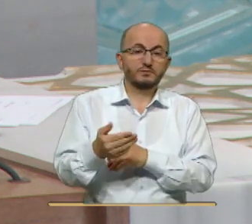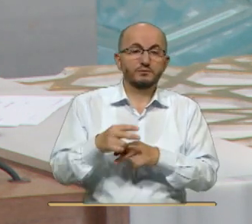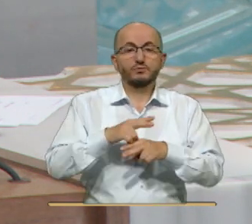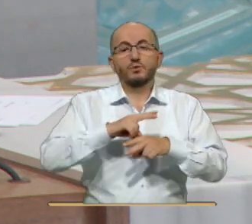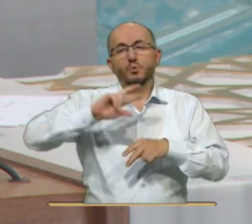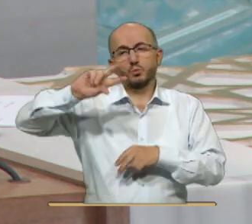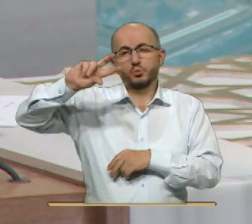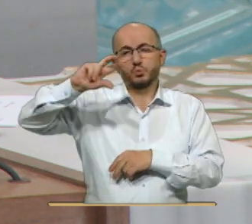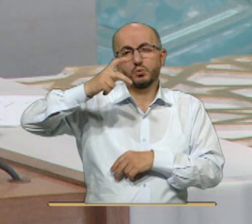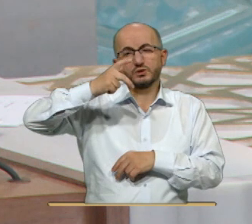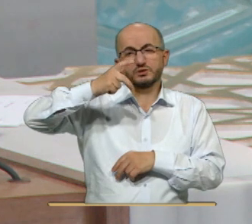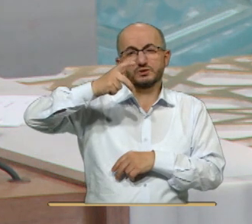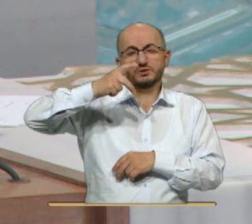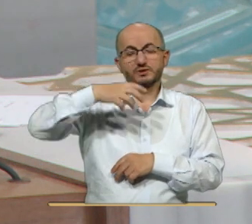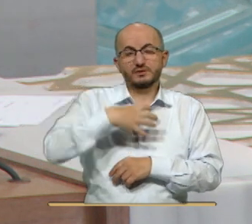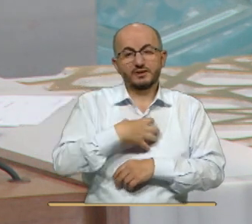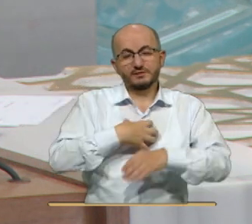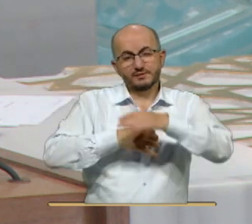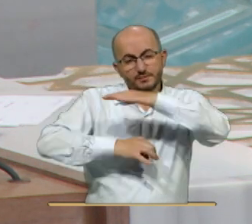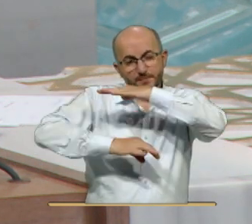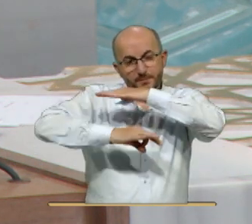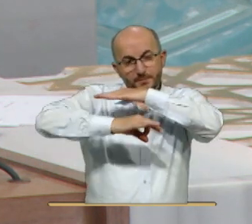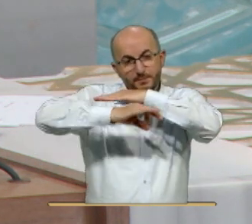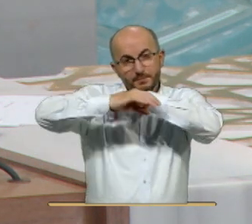güneşin ışınları kendisini gösterir.